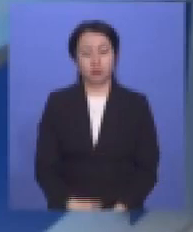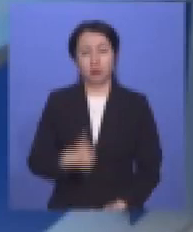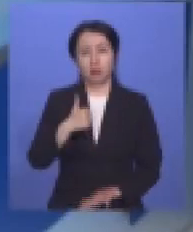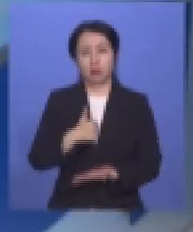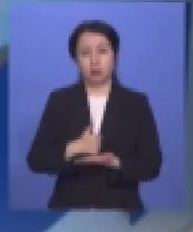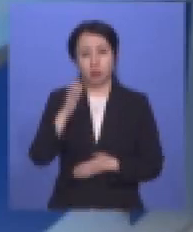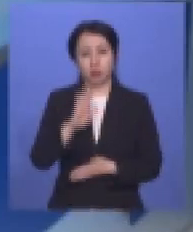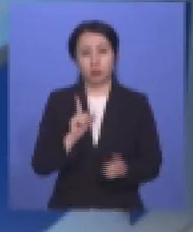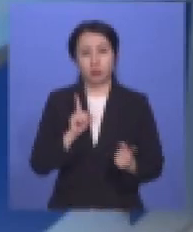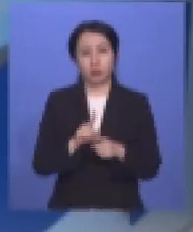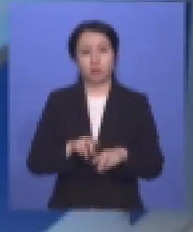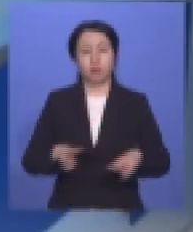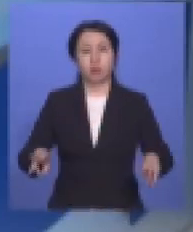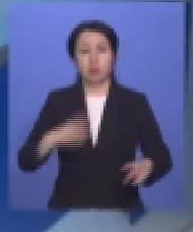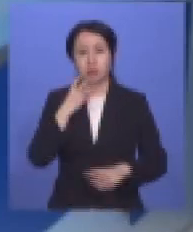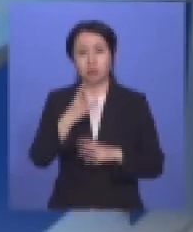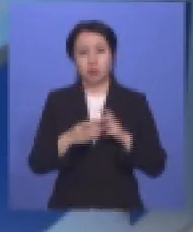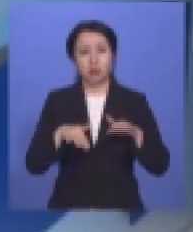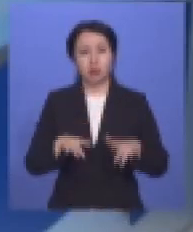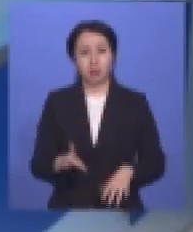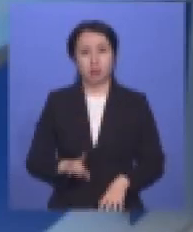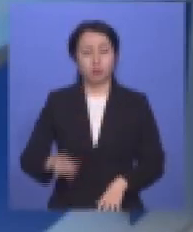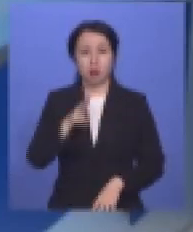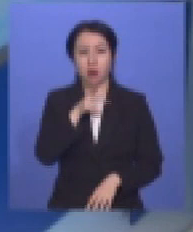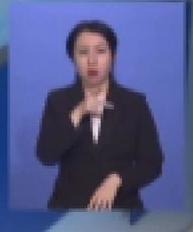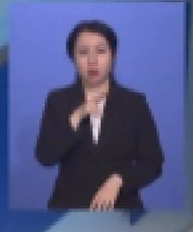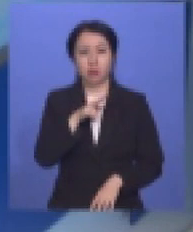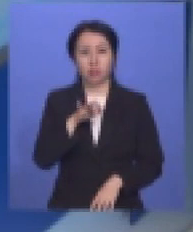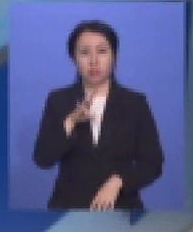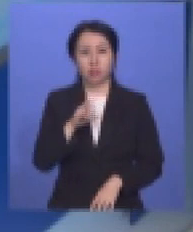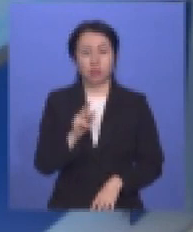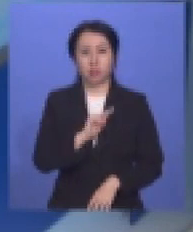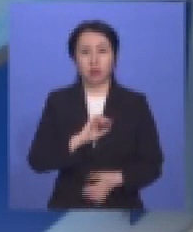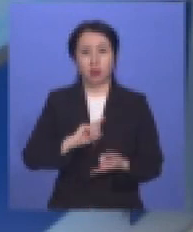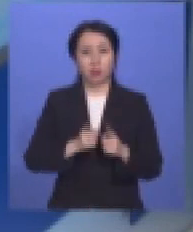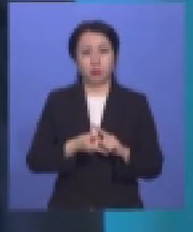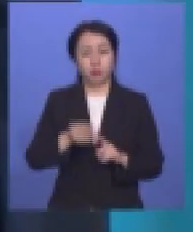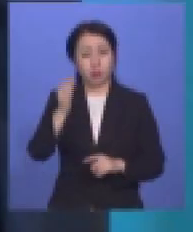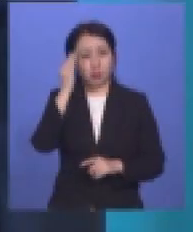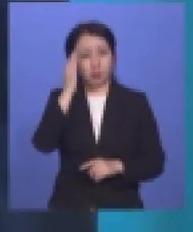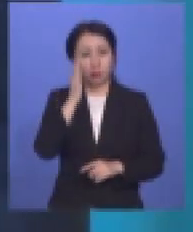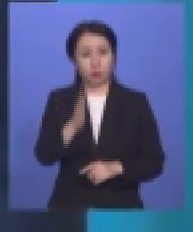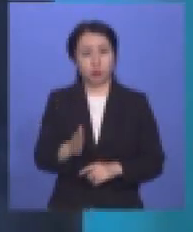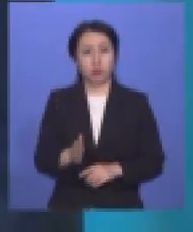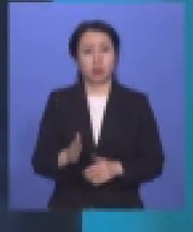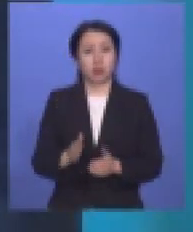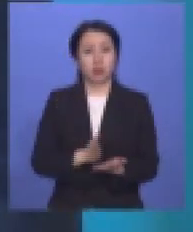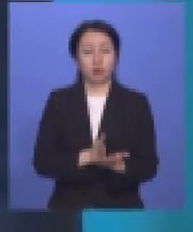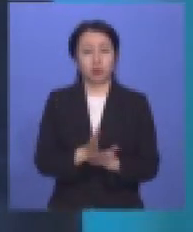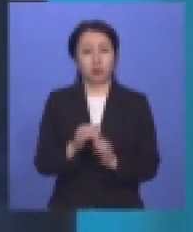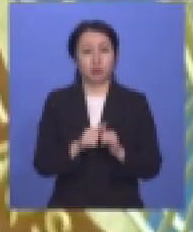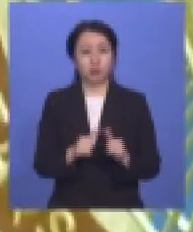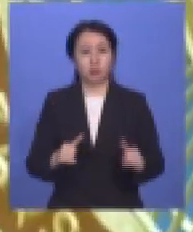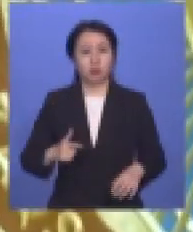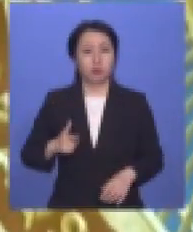глава государства принял министра иностранных дел Республики Корея Пак Джина собеседники обменялись мнениями о текущем состоянии